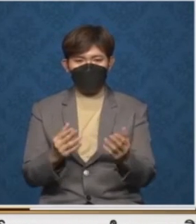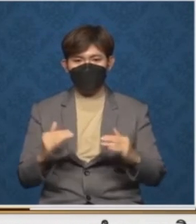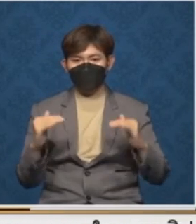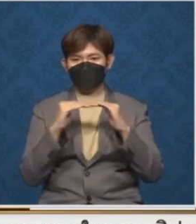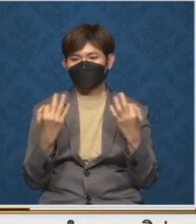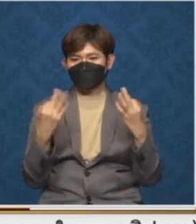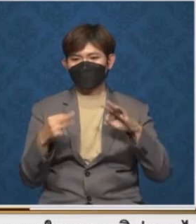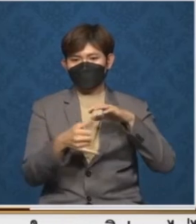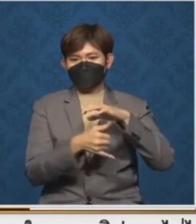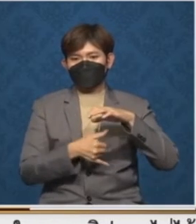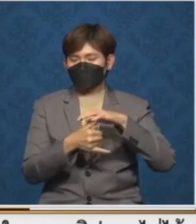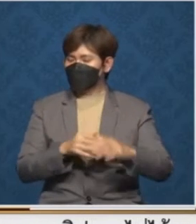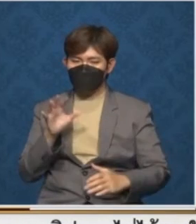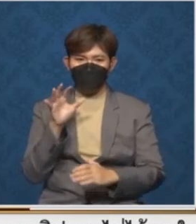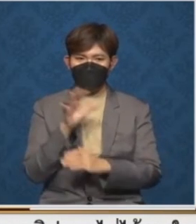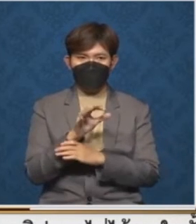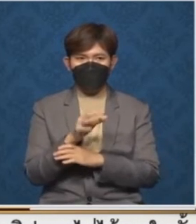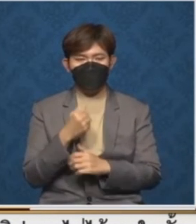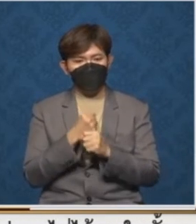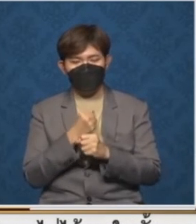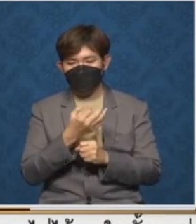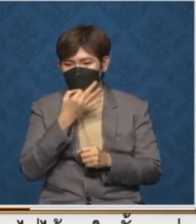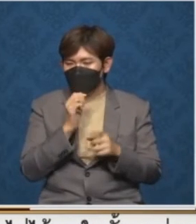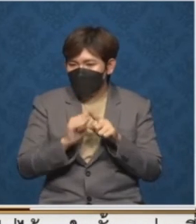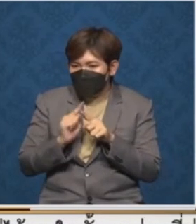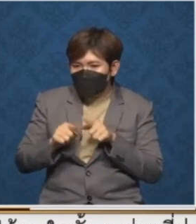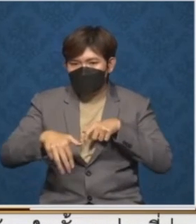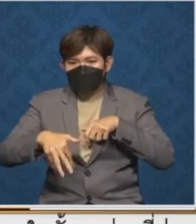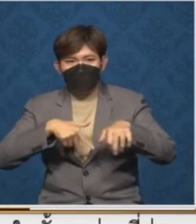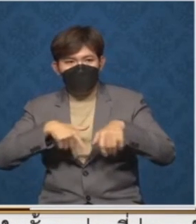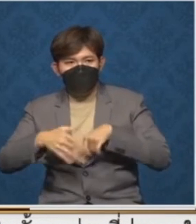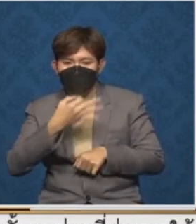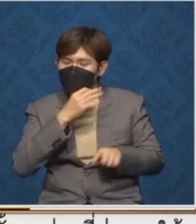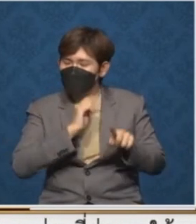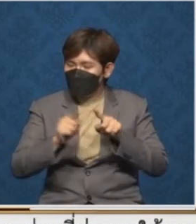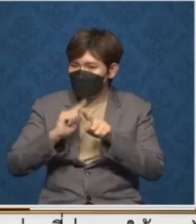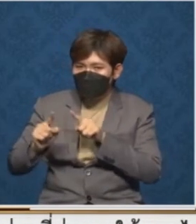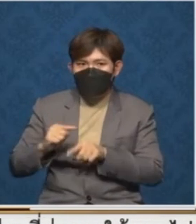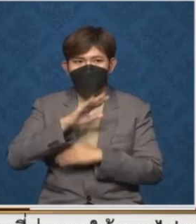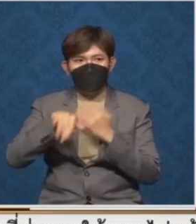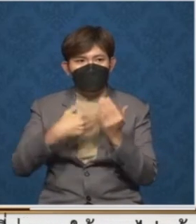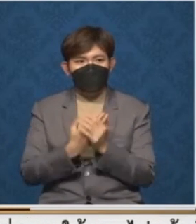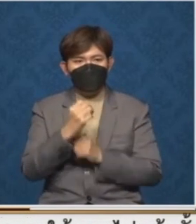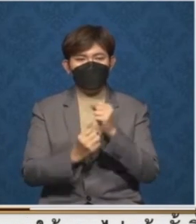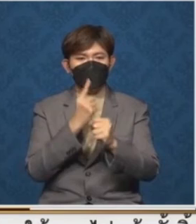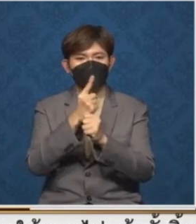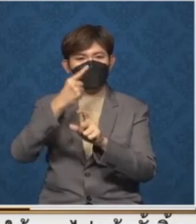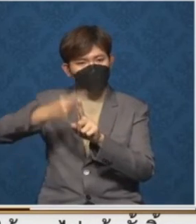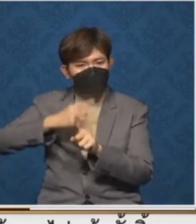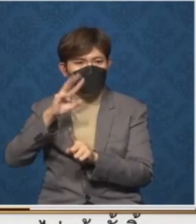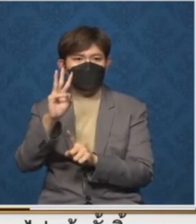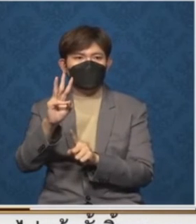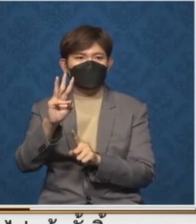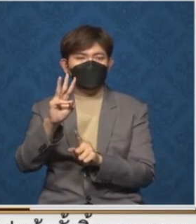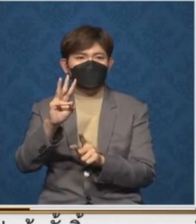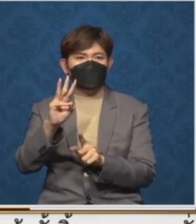อยู่บ้านครั พ่อก็ตายครบ พี่ชายก็ตายแล้ตัวเอง ยังไมรู้จะตายหรไม่ตายลดไม่ลอดท่วามัเศราไครั ไปดแนต